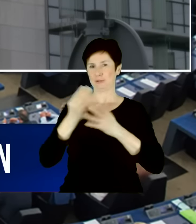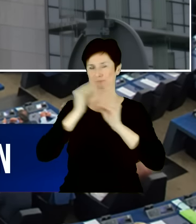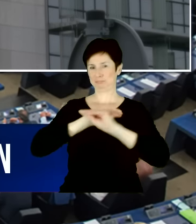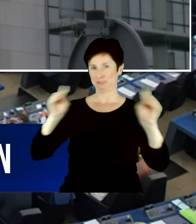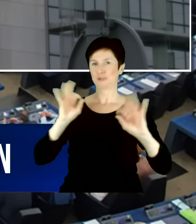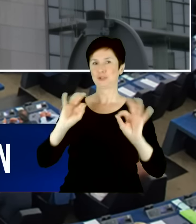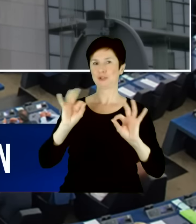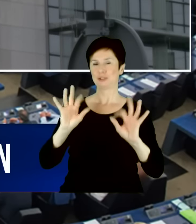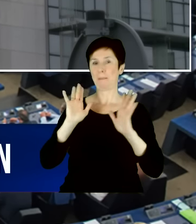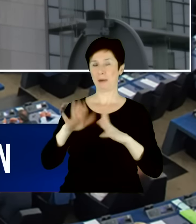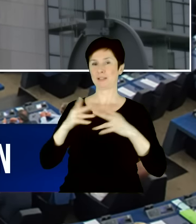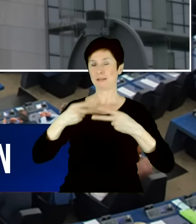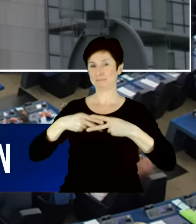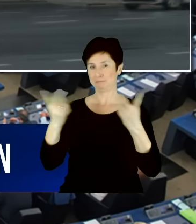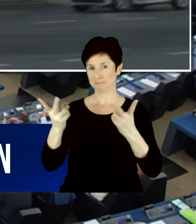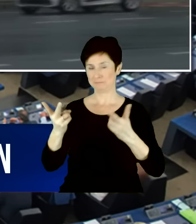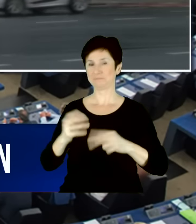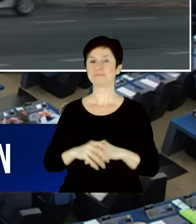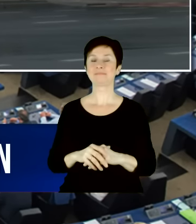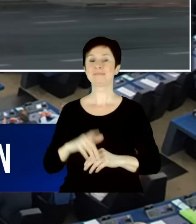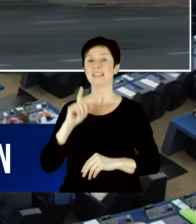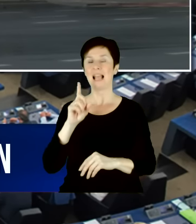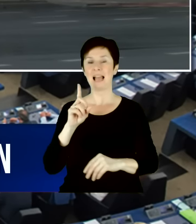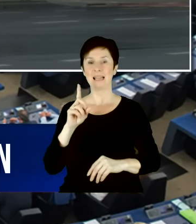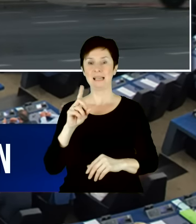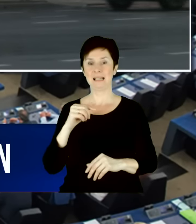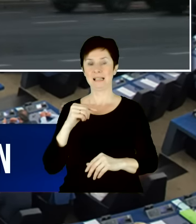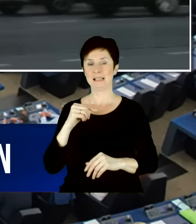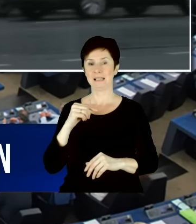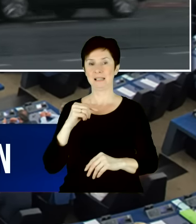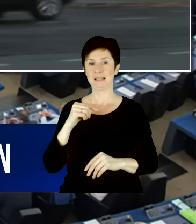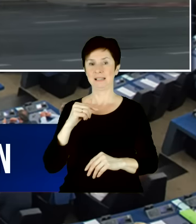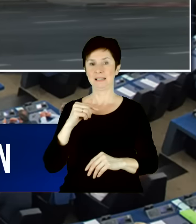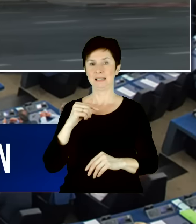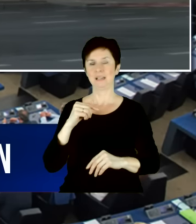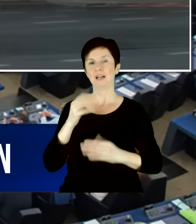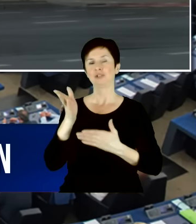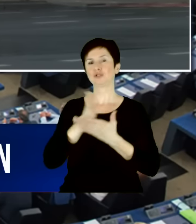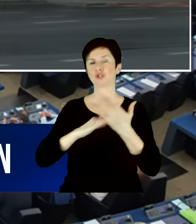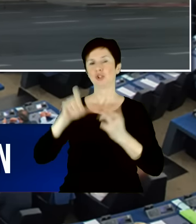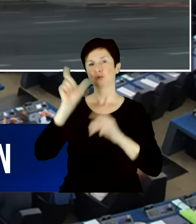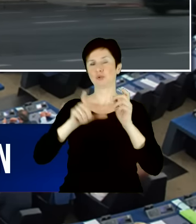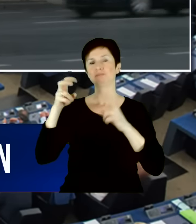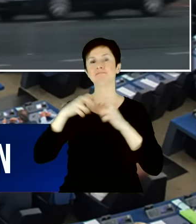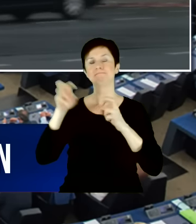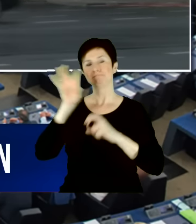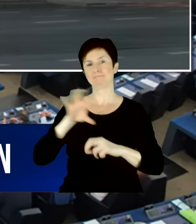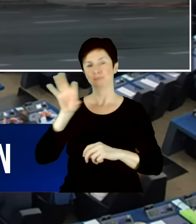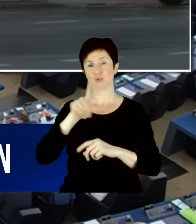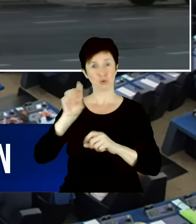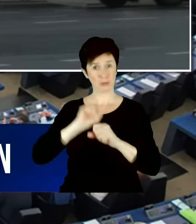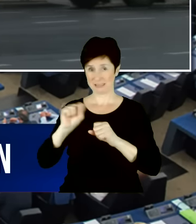fragment, który pan już umieścił, ale wbrew temu, co myśli część internautów, to nie jest materiał nagrany dzisiaj czy